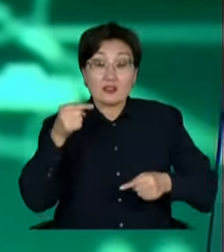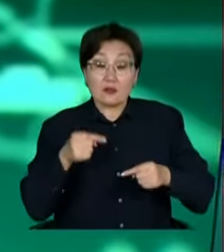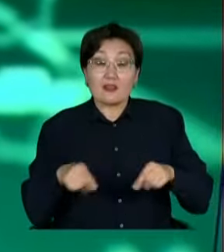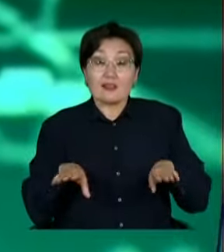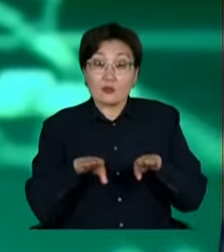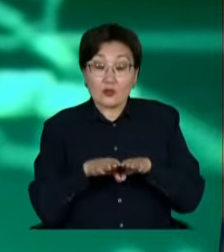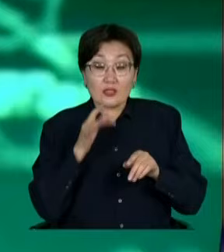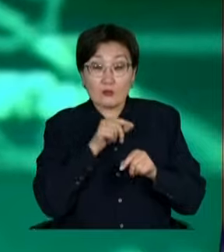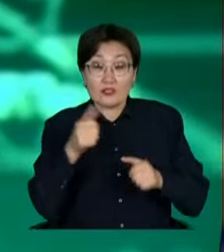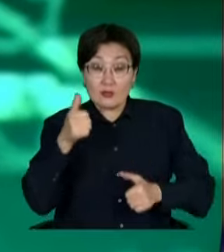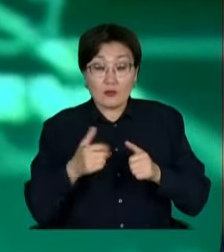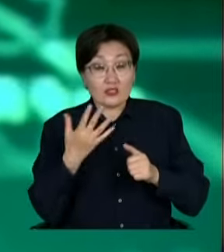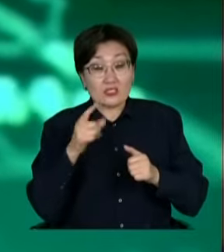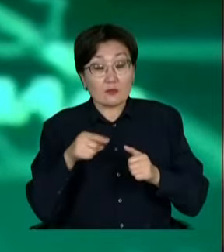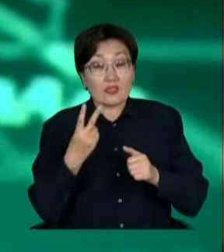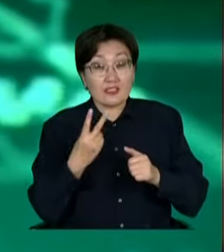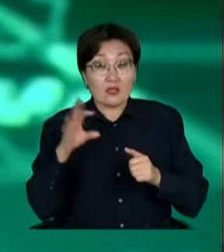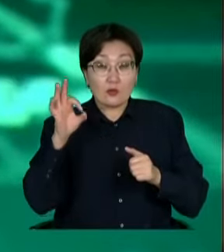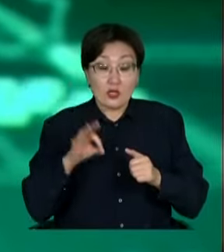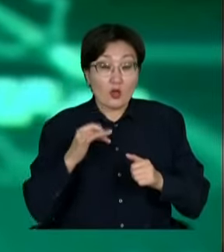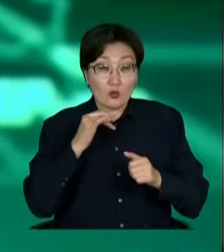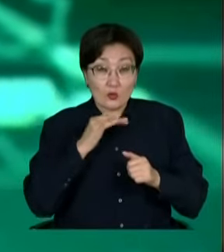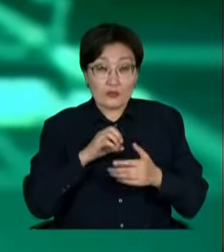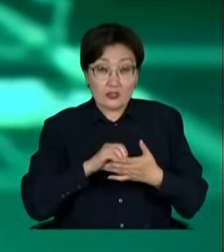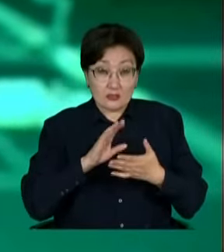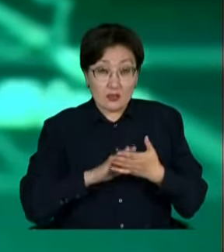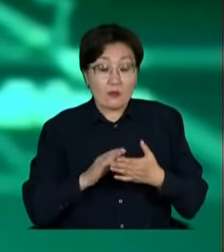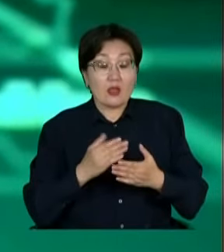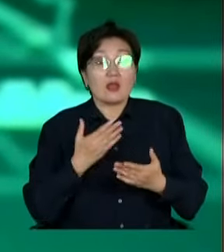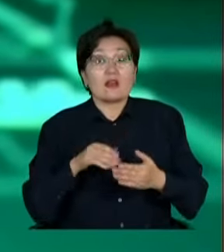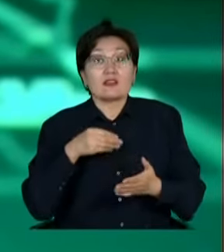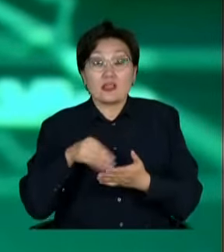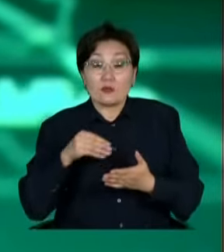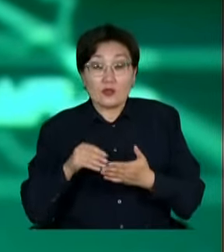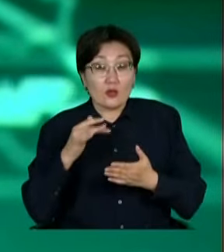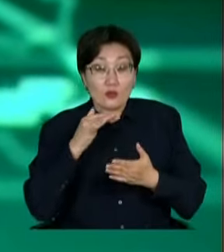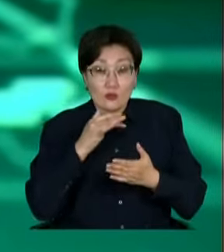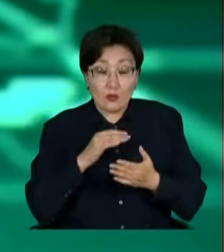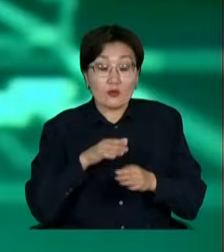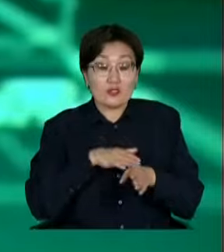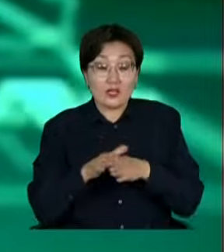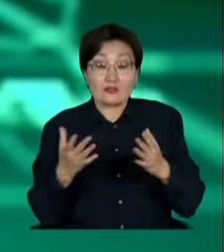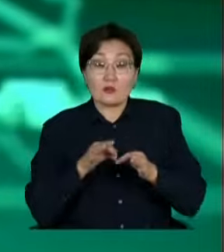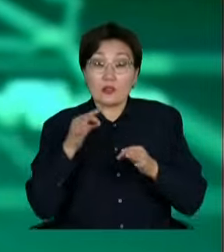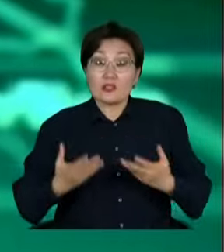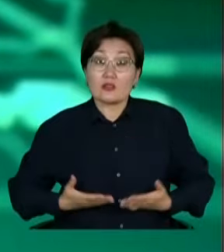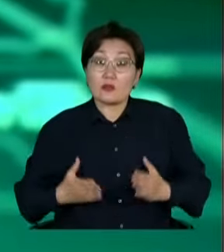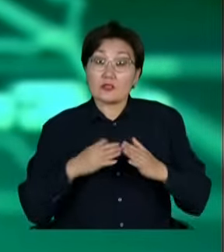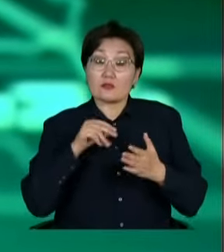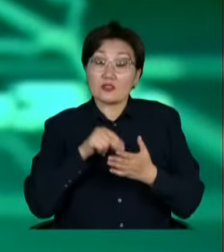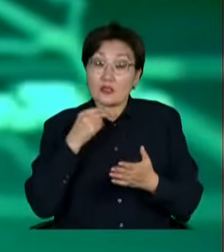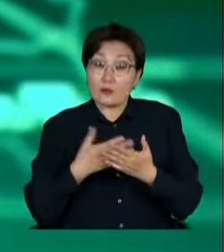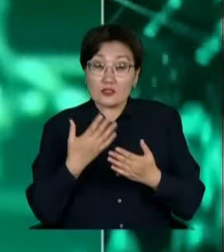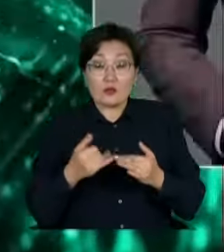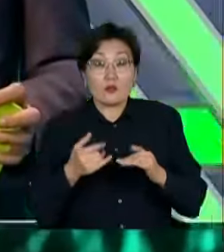кезеңімен салыстырғанда 5,2%-ға көп. Демек, сұраныс едәуір артты деген сөз. Қай өңірде тұрғын үй бағасы қымбат, бұл